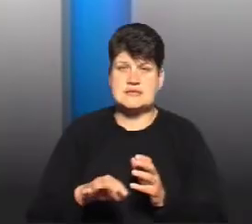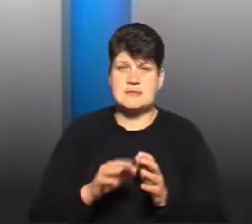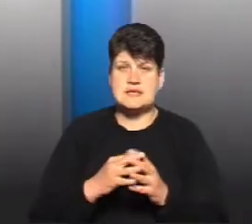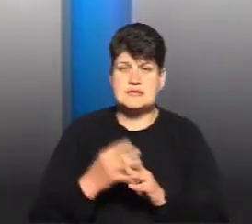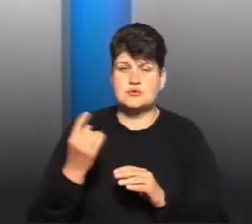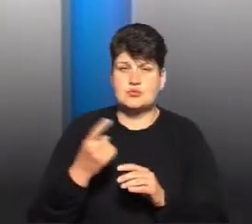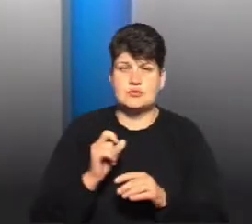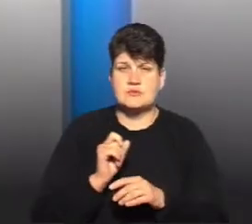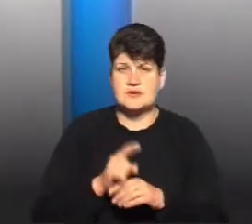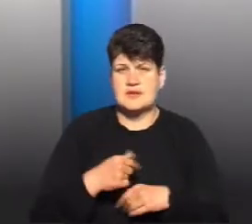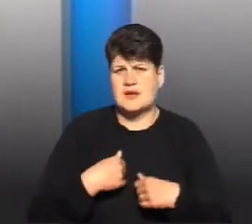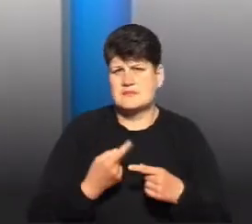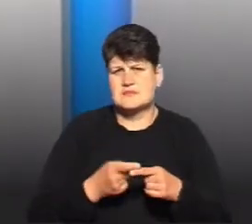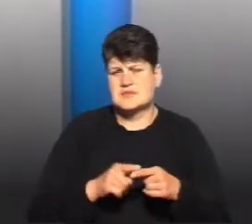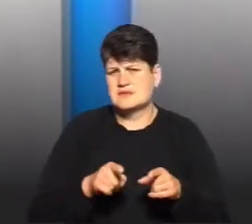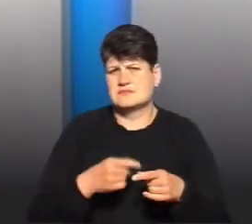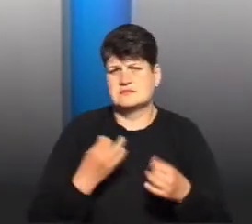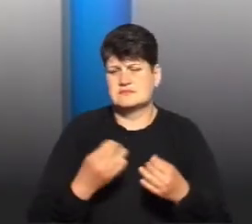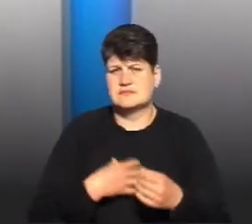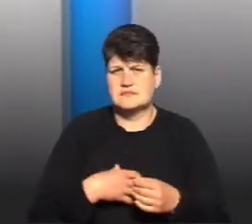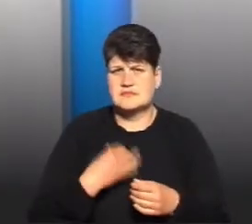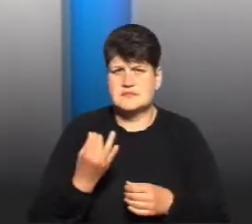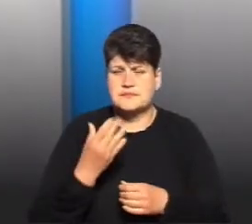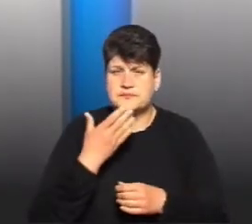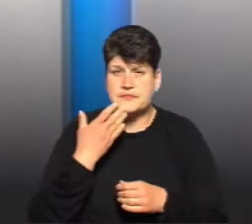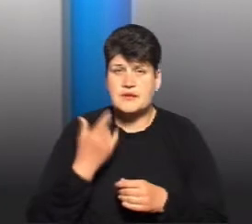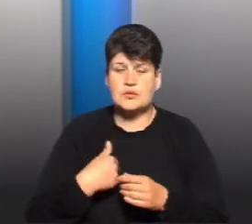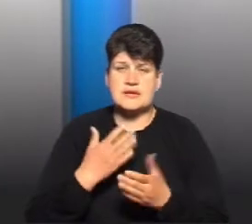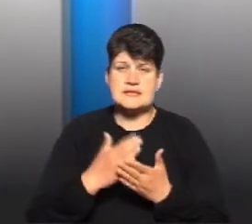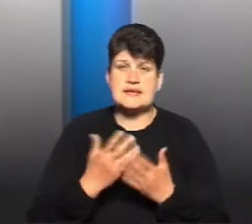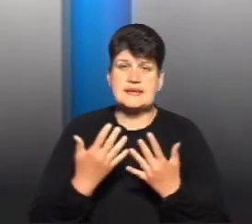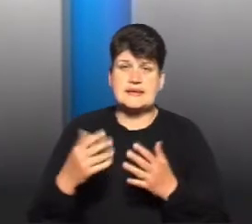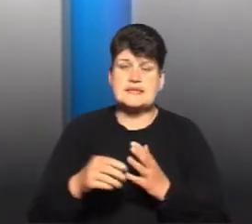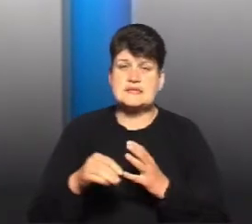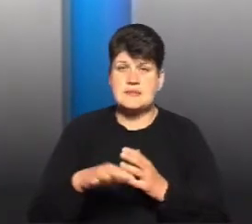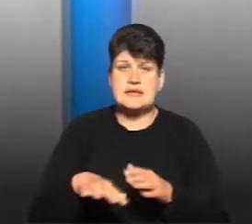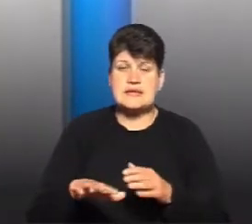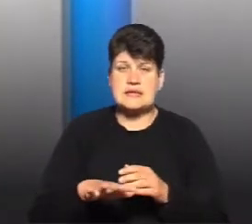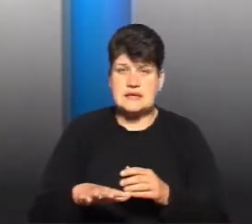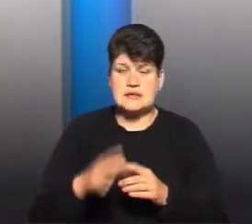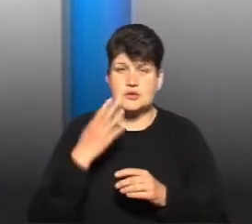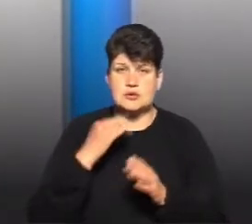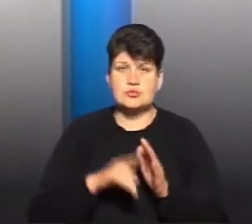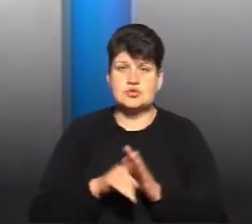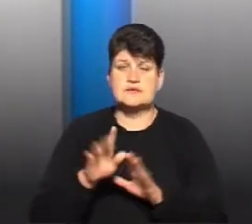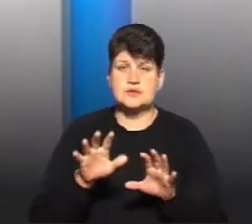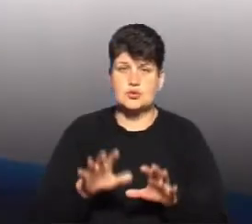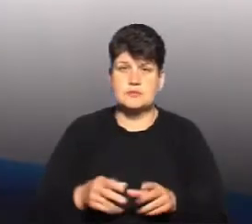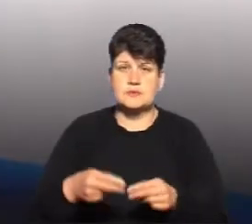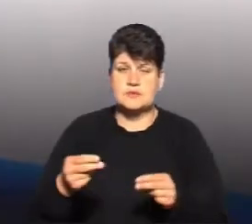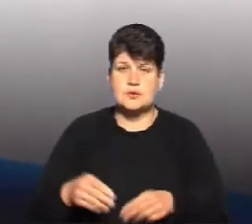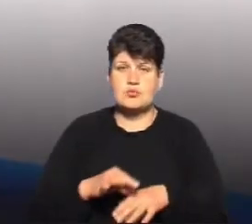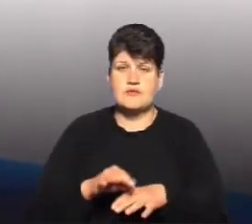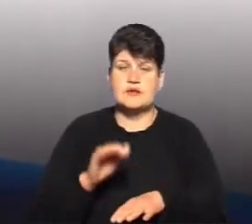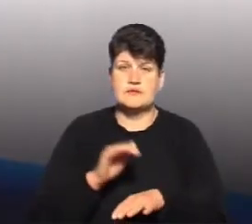фактично цього зараз ні. Ми на сьогоднішній день тільки маємо кілька земельних ділянок, які ми вже зразу після того, як цей закон набув чинності, був підписаний, провели фактично таку свою